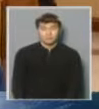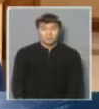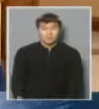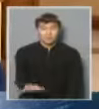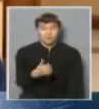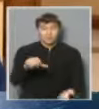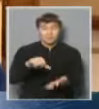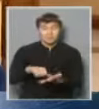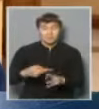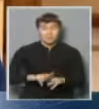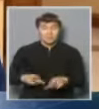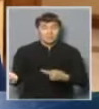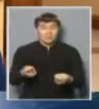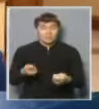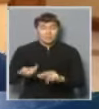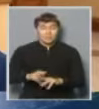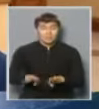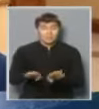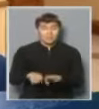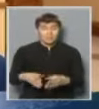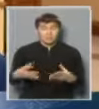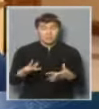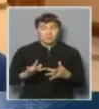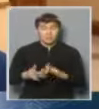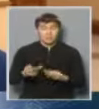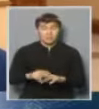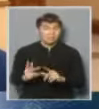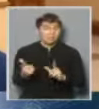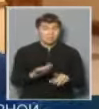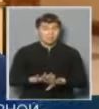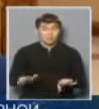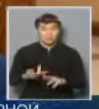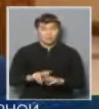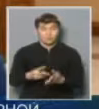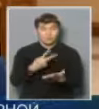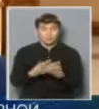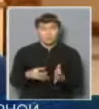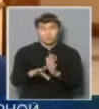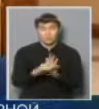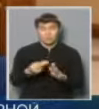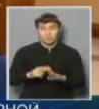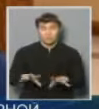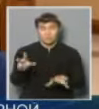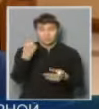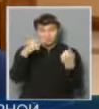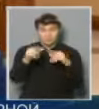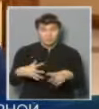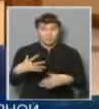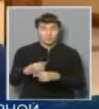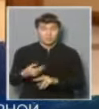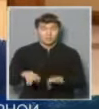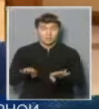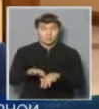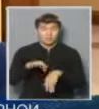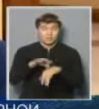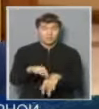Мы представили это перед правительством. Наша инфраструктура не готова. Учитывая замечания депутатов, поддерживаем идею ограничить сроки